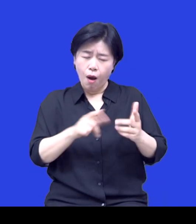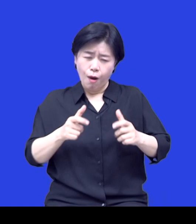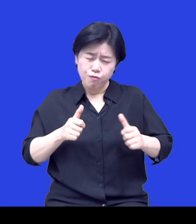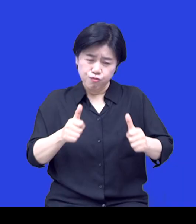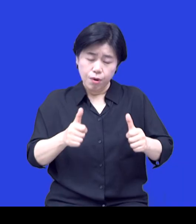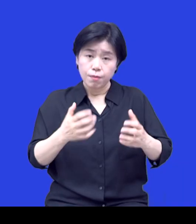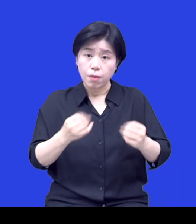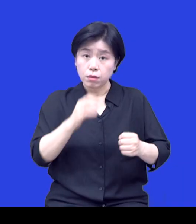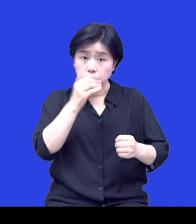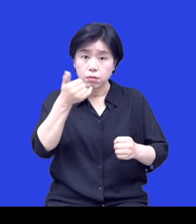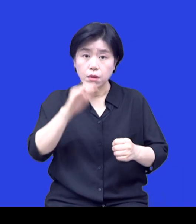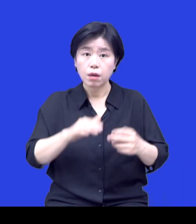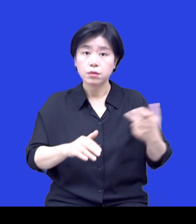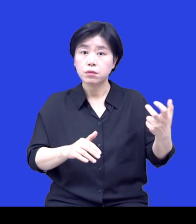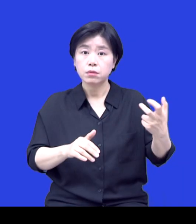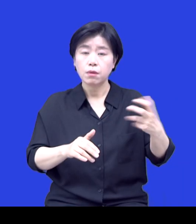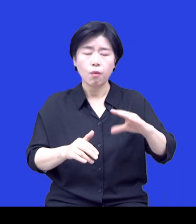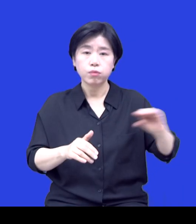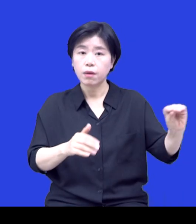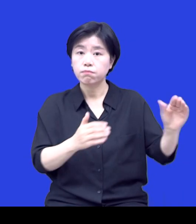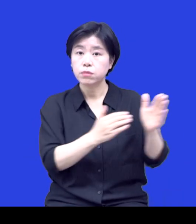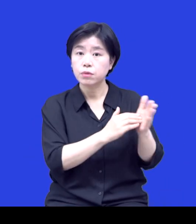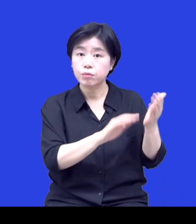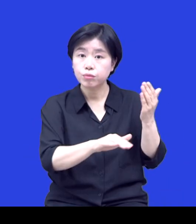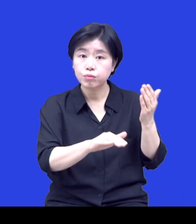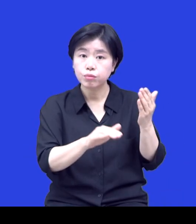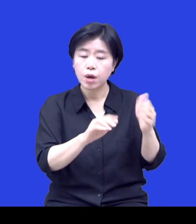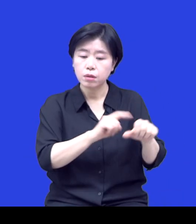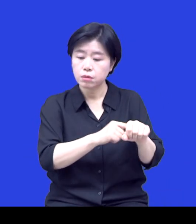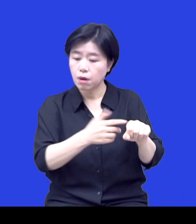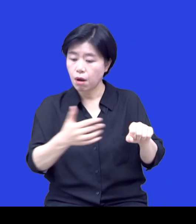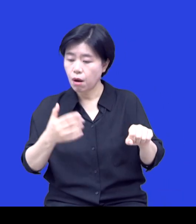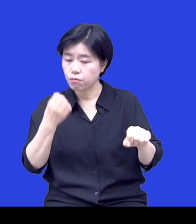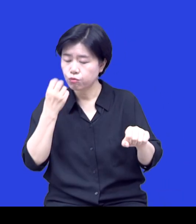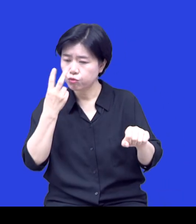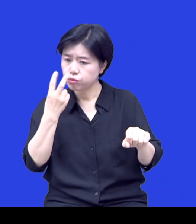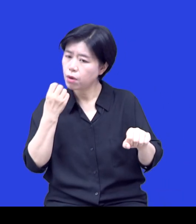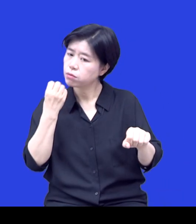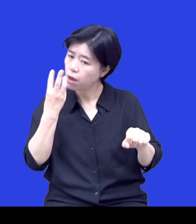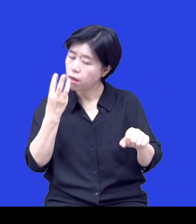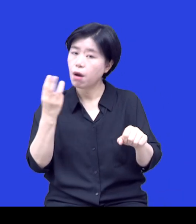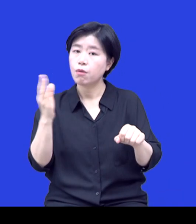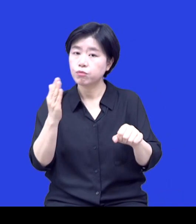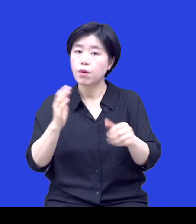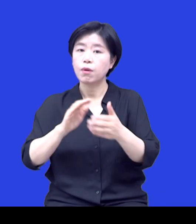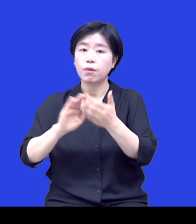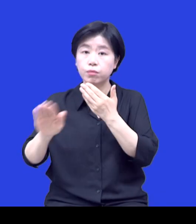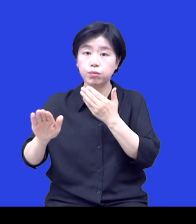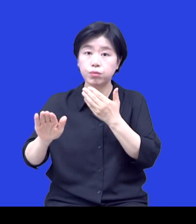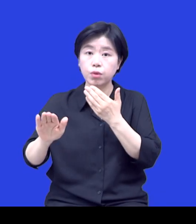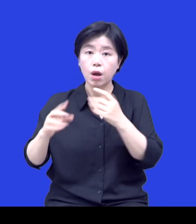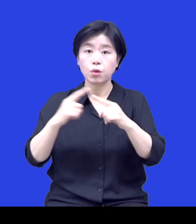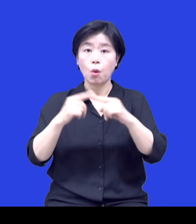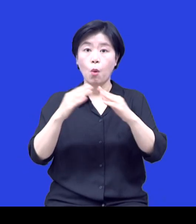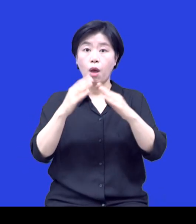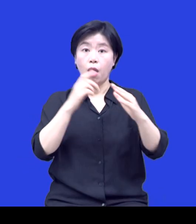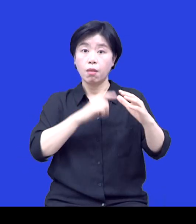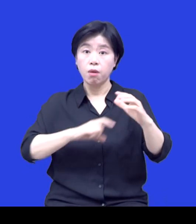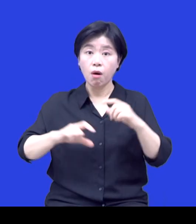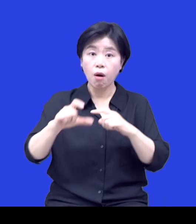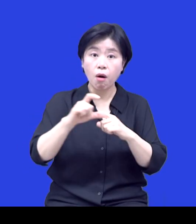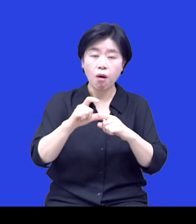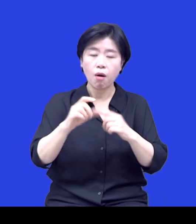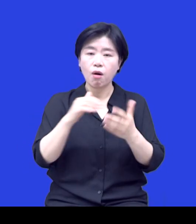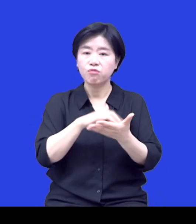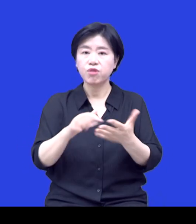1년 안에 교회가 회복이 되는데 나간 분의 10배가 새신자가 들어오고 예산은 더욱 늘어나면서 더 감사했던